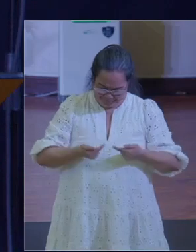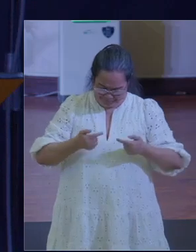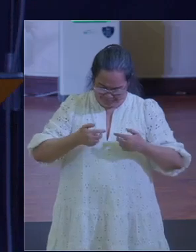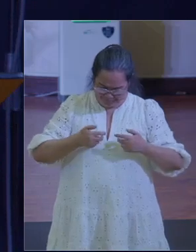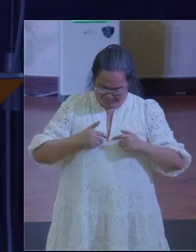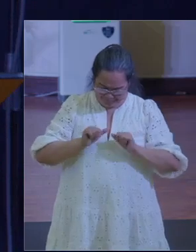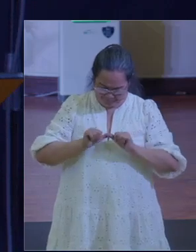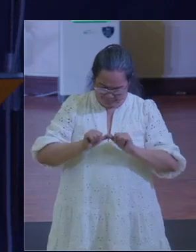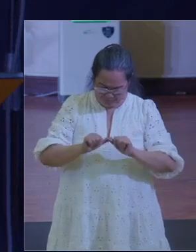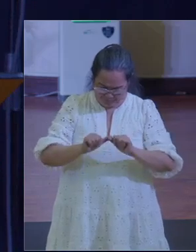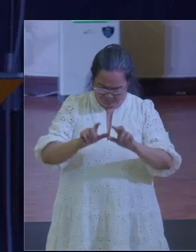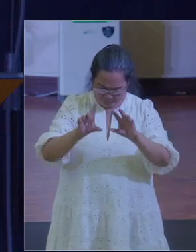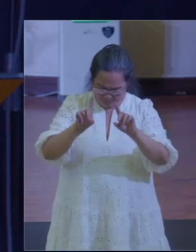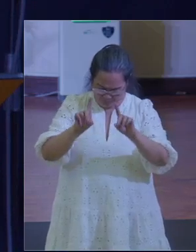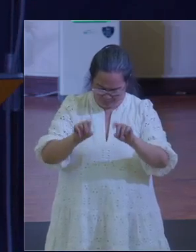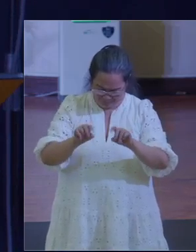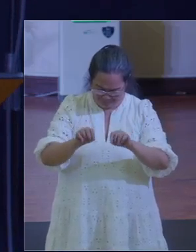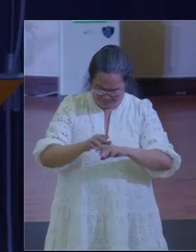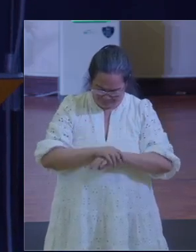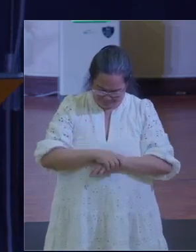gawin.